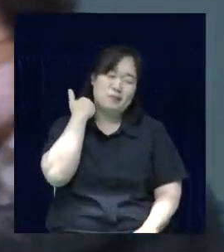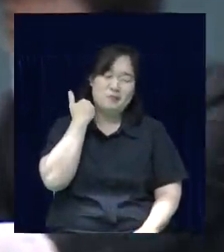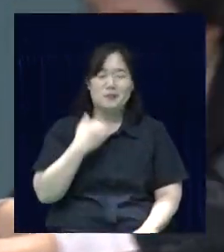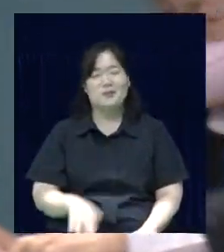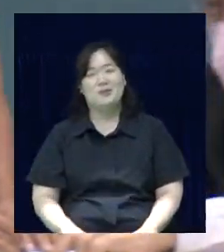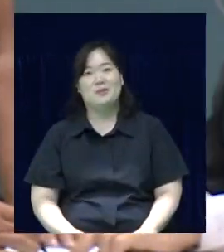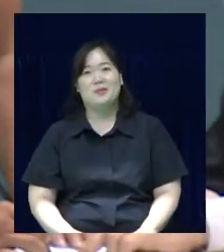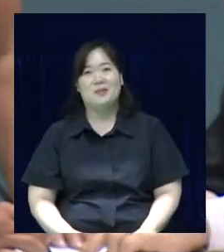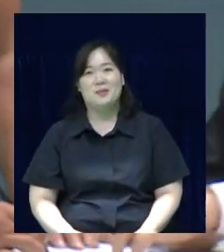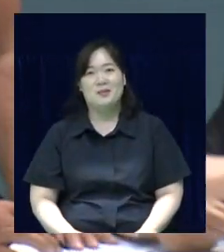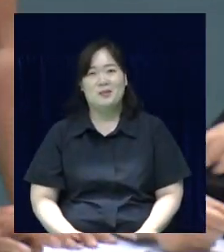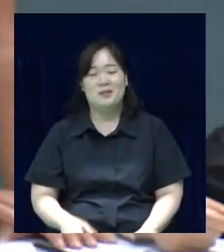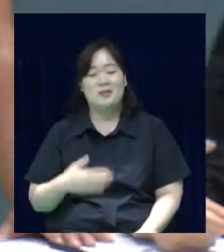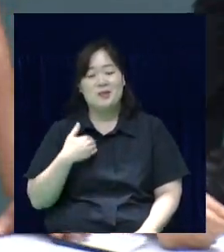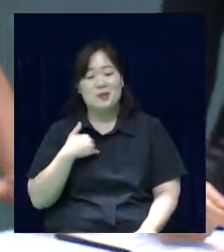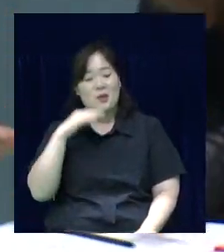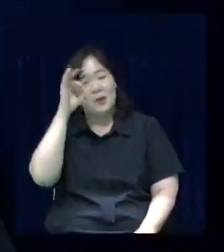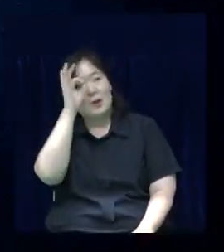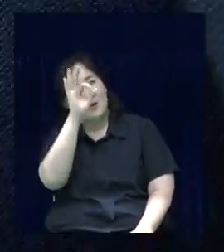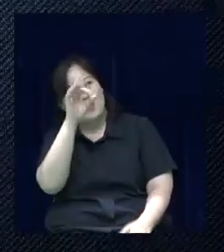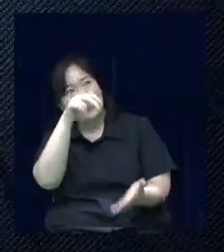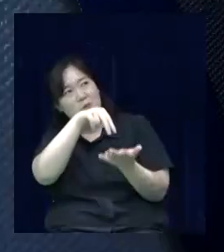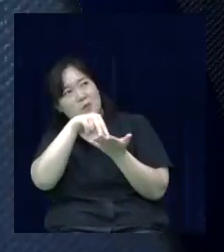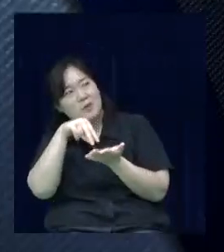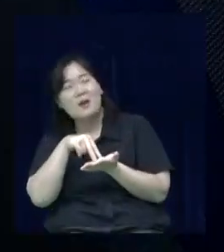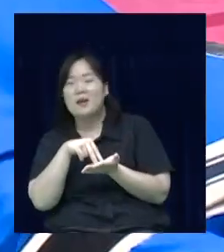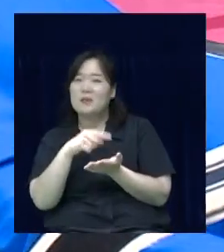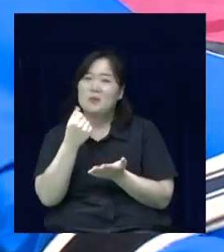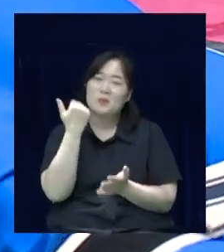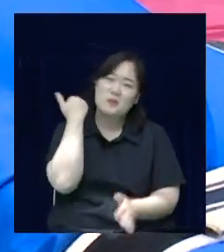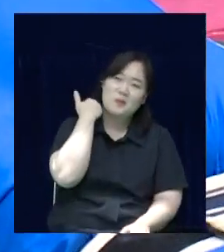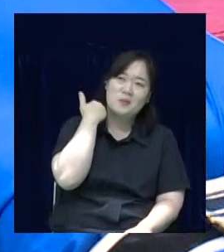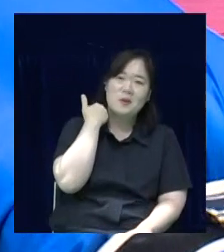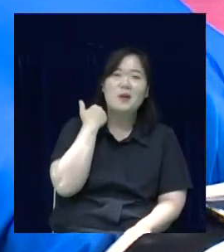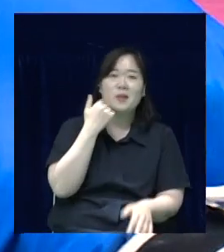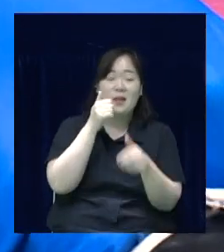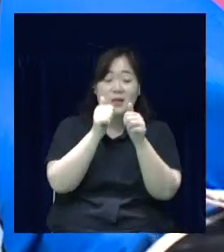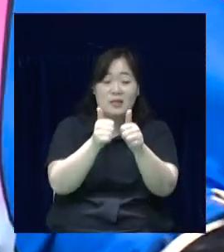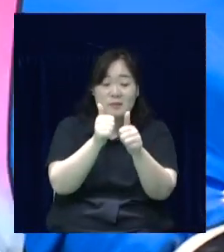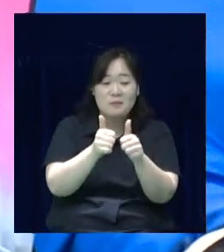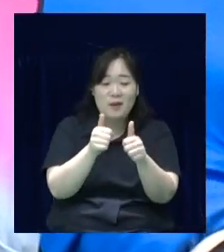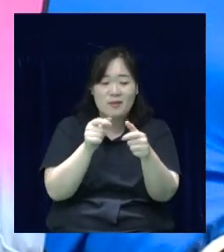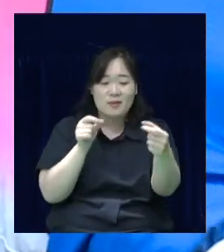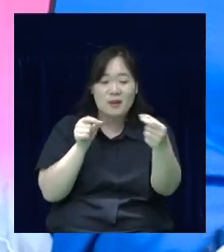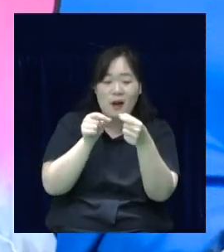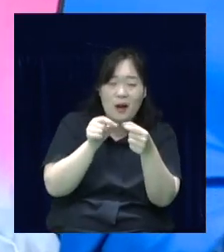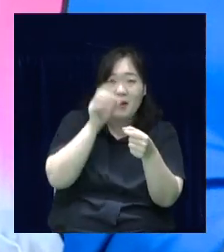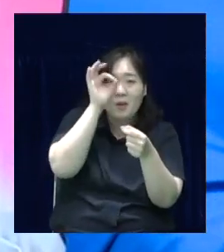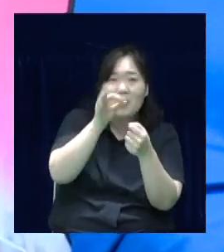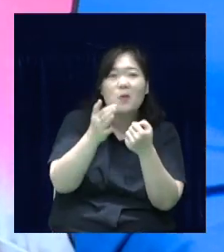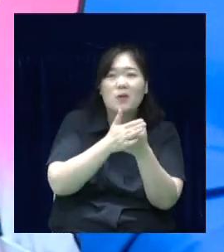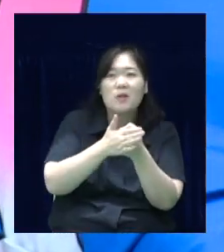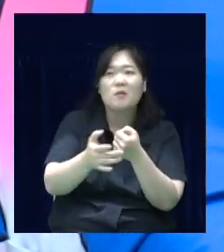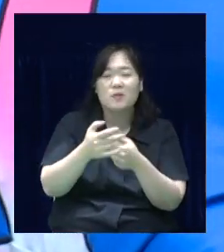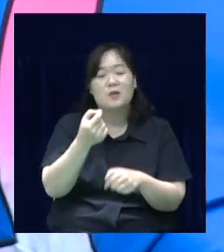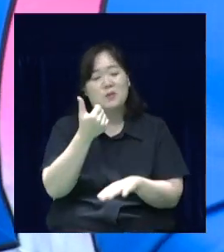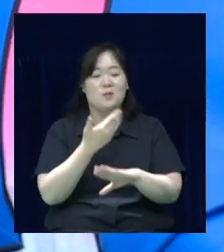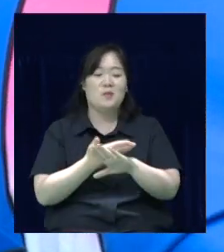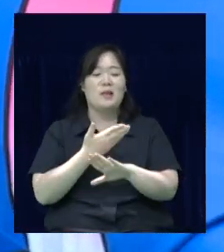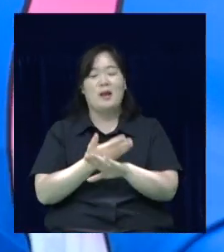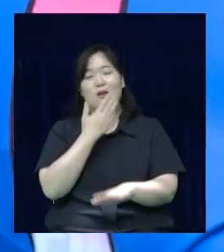예. 이런 경우가 있어요. 사실 저희가 보다가도 예. 심판진 분들께서는 굉장히 가까이서 보기 때문에 잘 보일 텐데 저희는 진짜 예. 보시죠